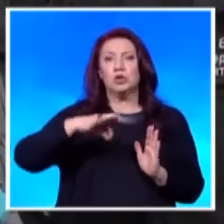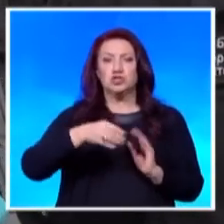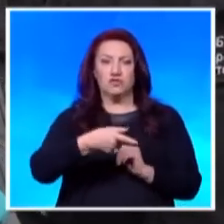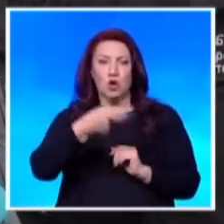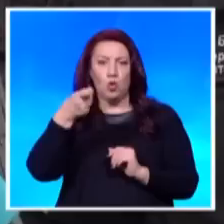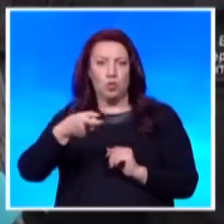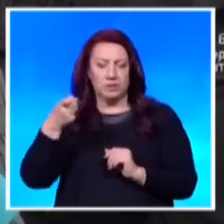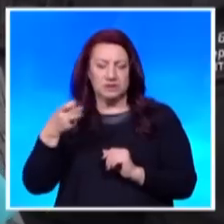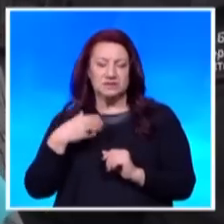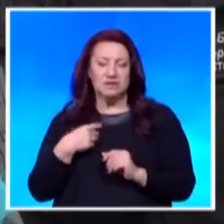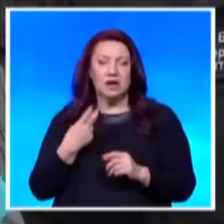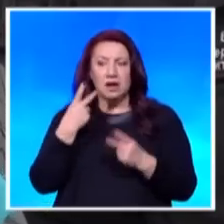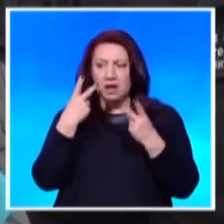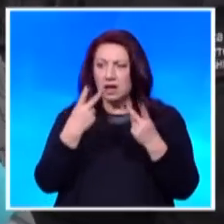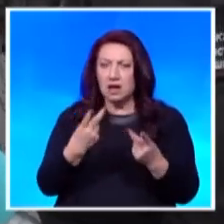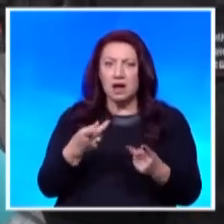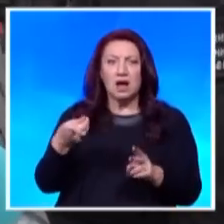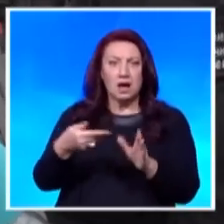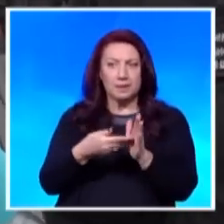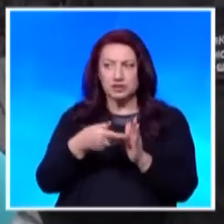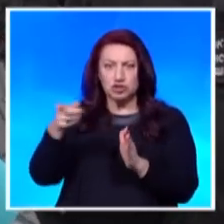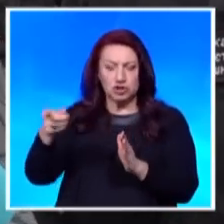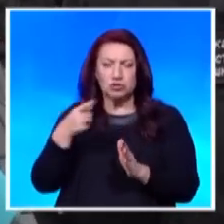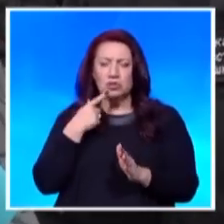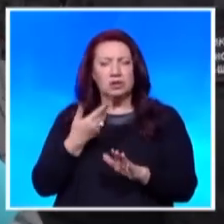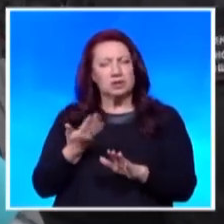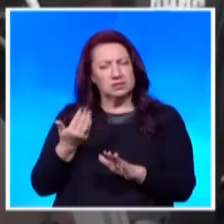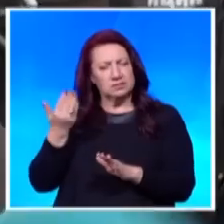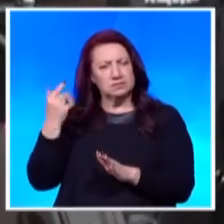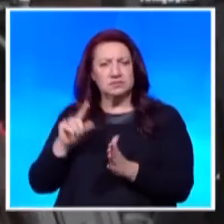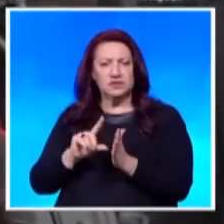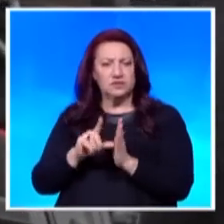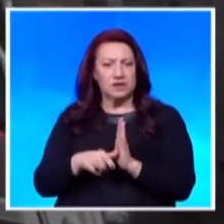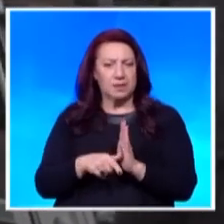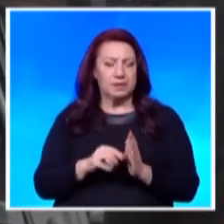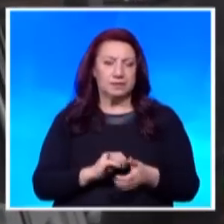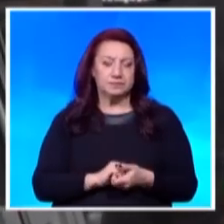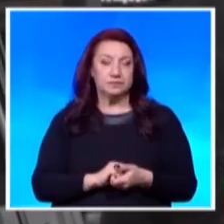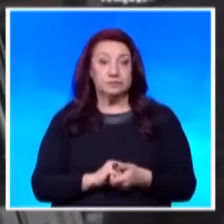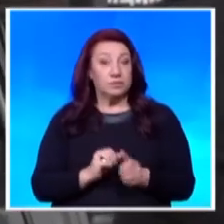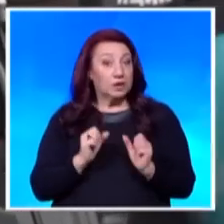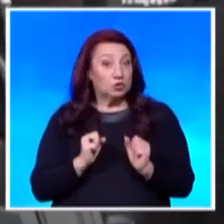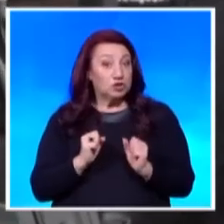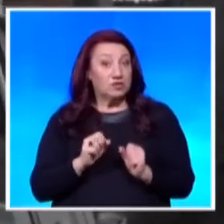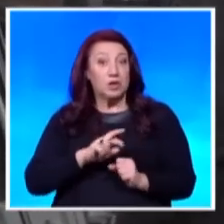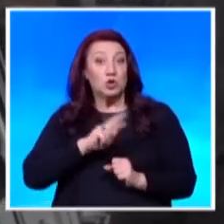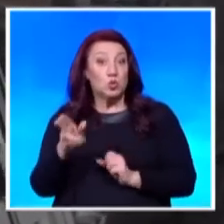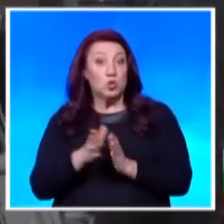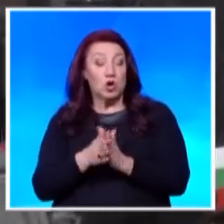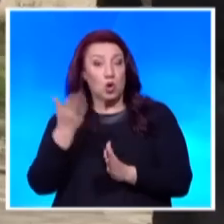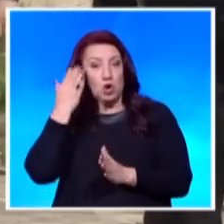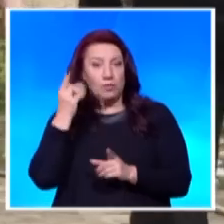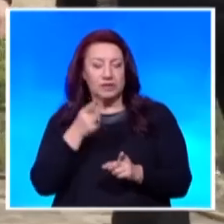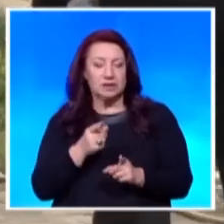разкрития по няколко други поръчкови убийства от близкото и не толкова близкото минало. Други обвиняеми да очакваме ли такъв случай?